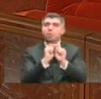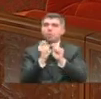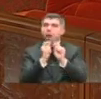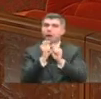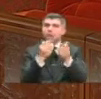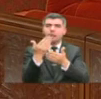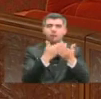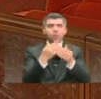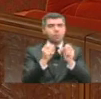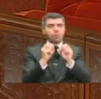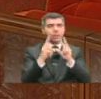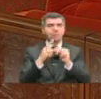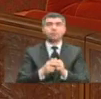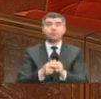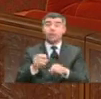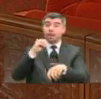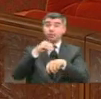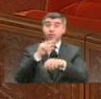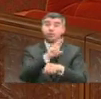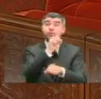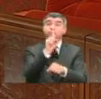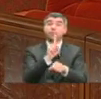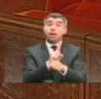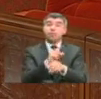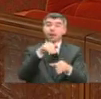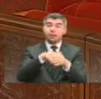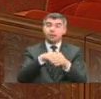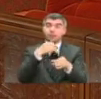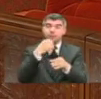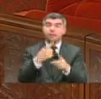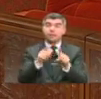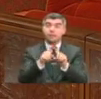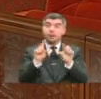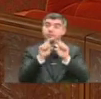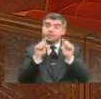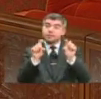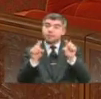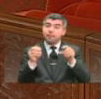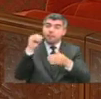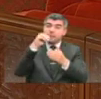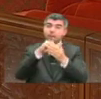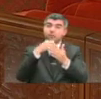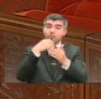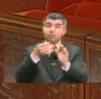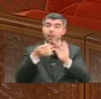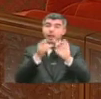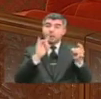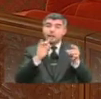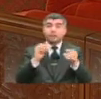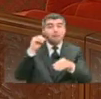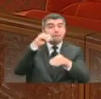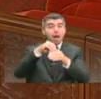هذا المستوى. ثالثا الجماعات المحليه كنطلع لها نداء انها تستعمل كذلك هذه البوابه، ولكن هذا الشان كيهم الجماعات المحليه. انا قلت لك